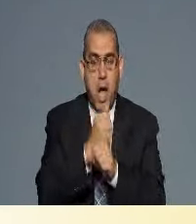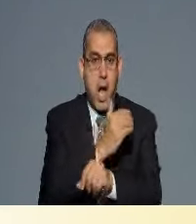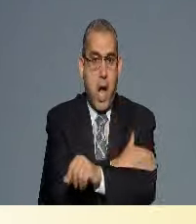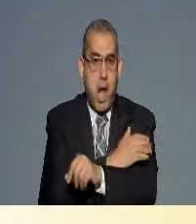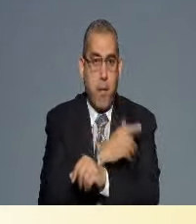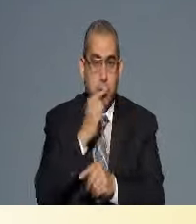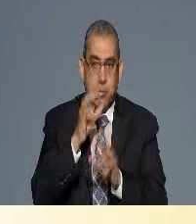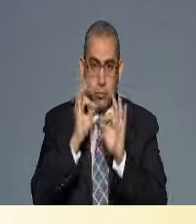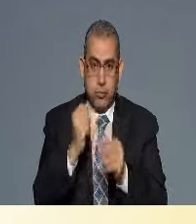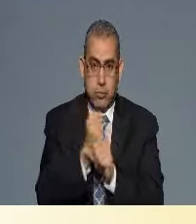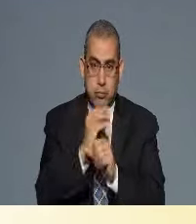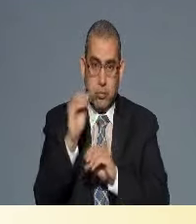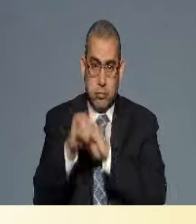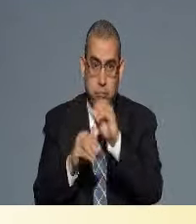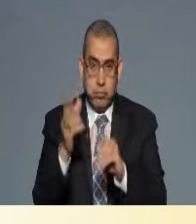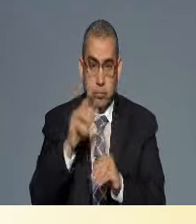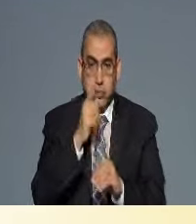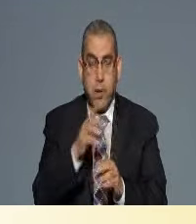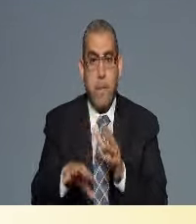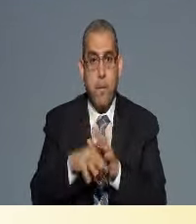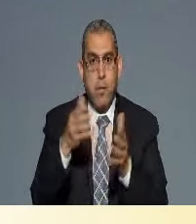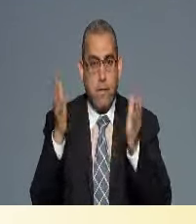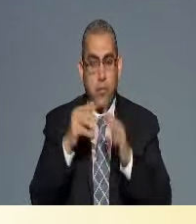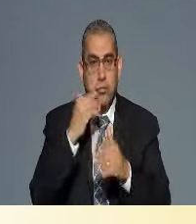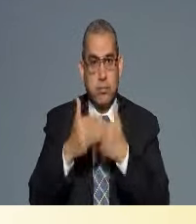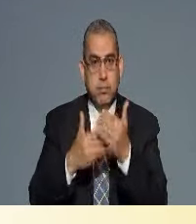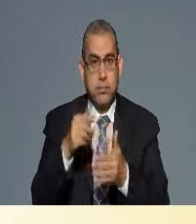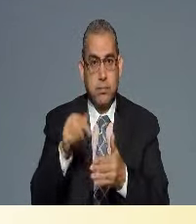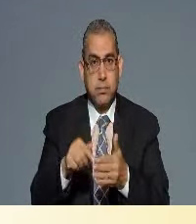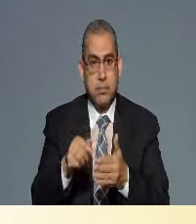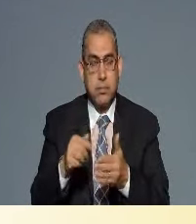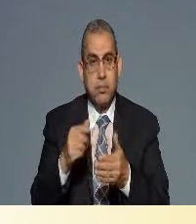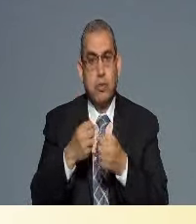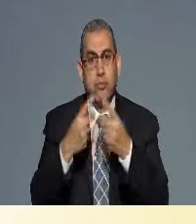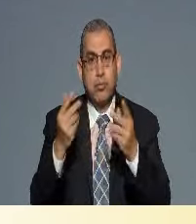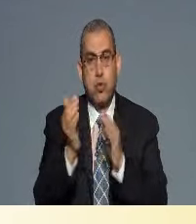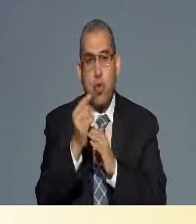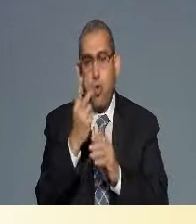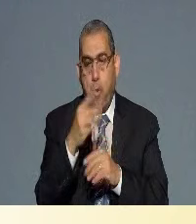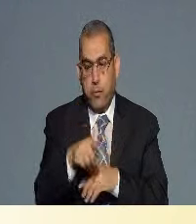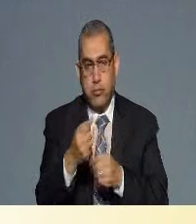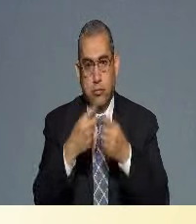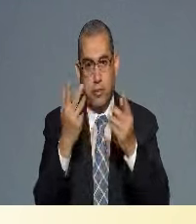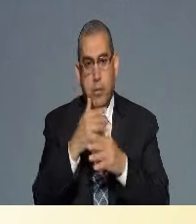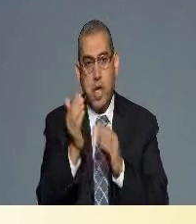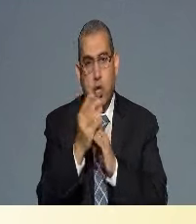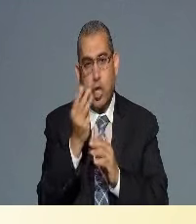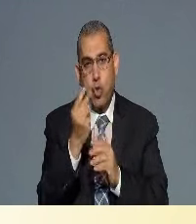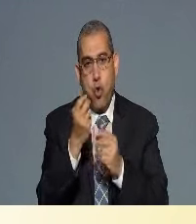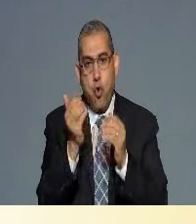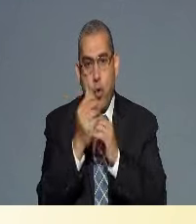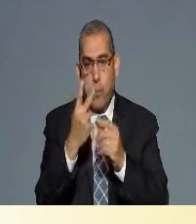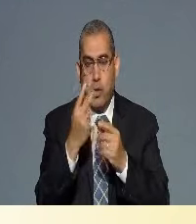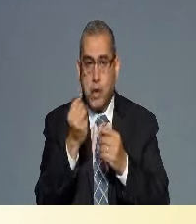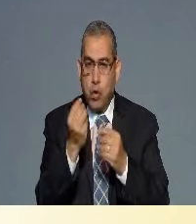أو الغير مباشرة كثيف. المشروع فندم يعني بينتهي خلال أيام قليلة، خلال 30 يوم يتم الانتهاء من